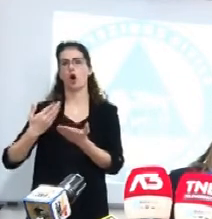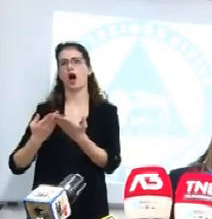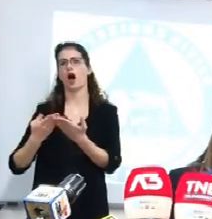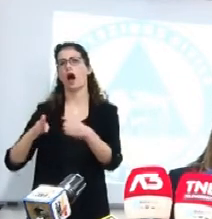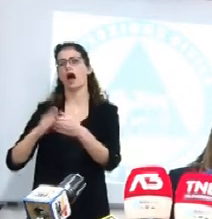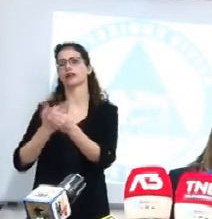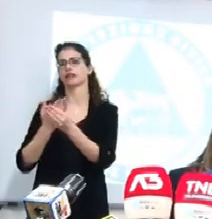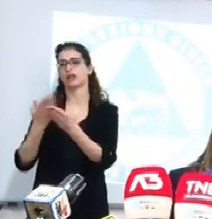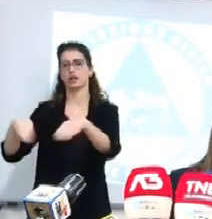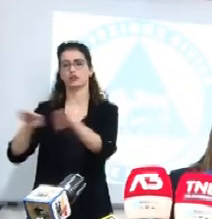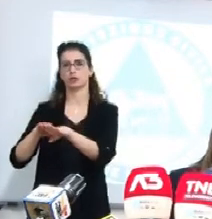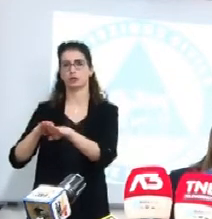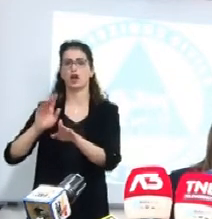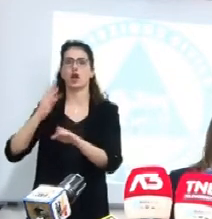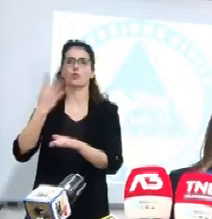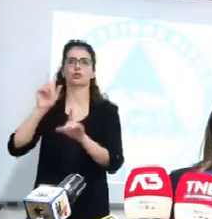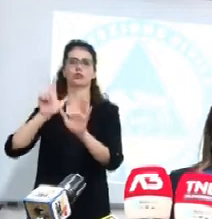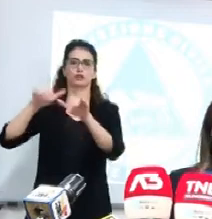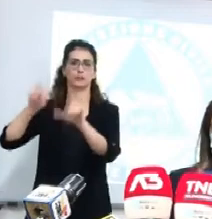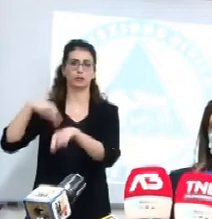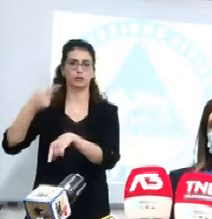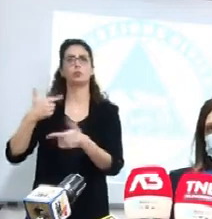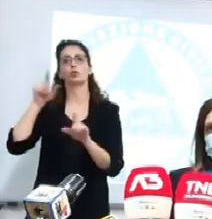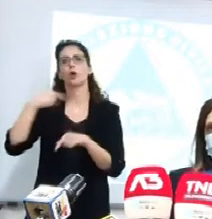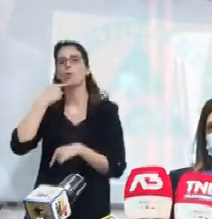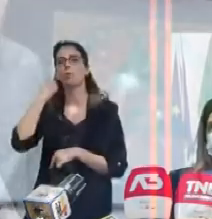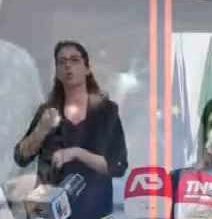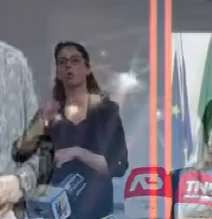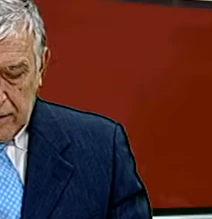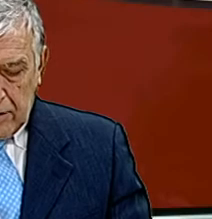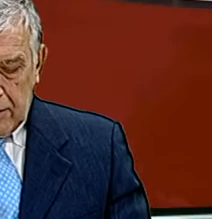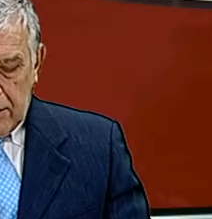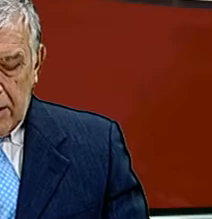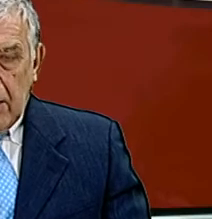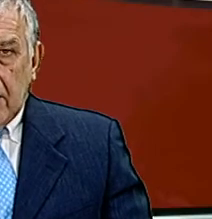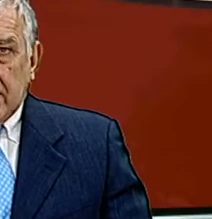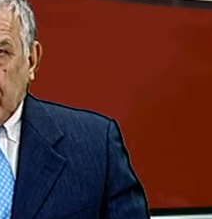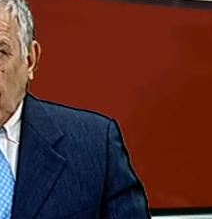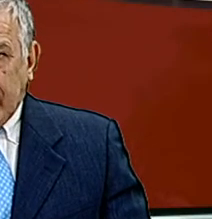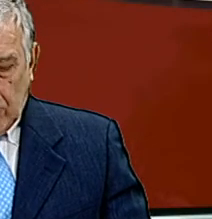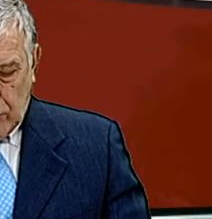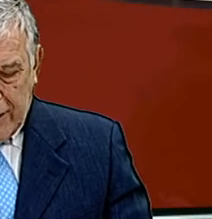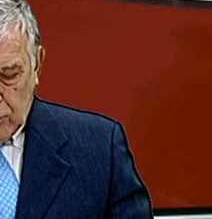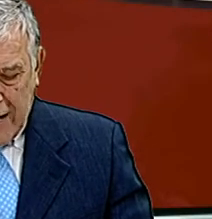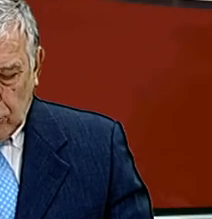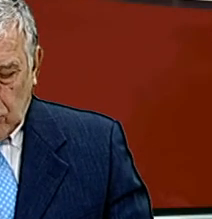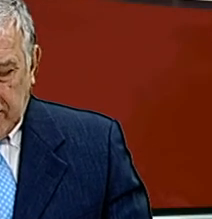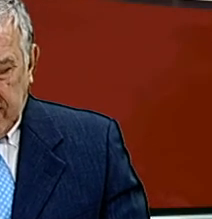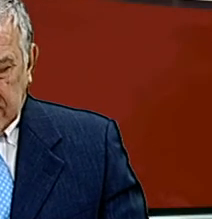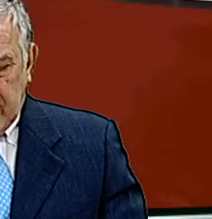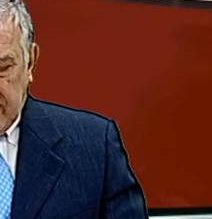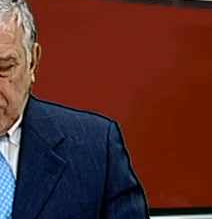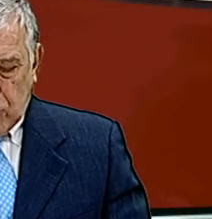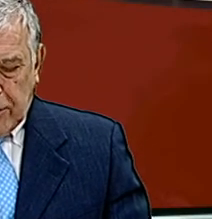quattro settimane e comunica anche ad haifa che tutto è andato perfettamente bene la cronaca ancora un'auto